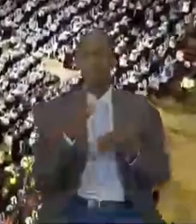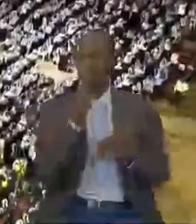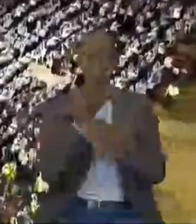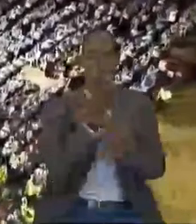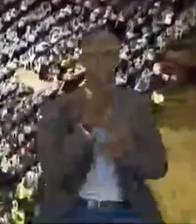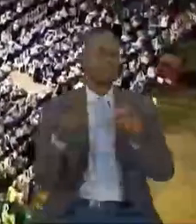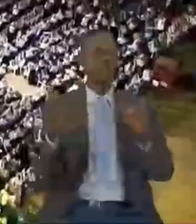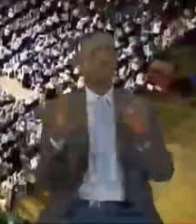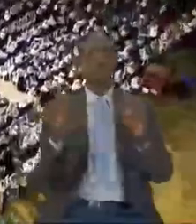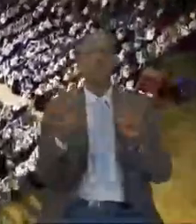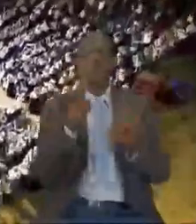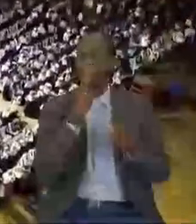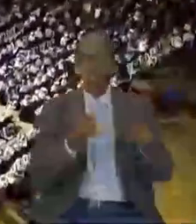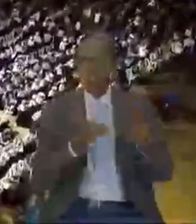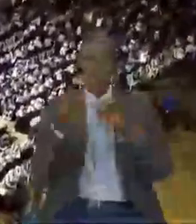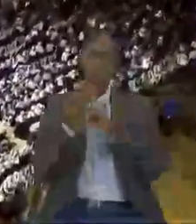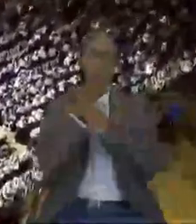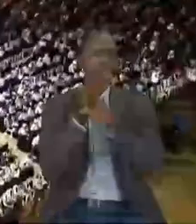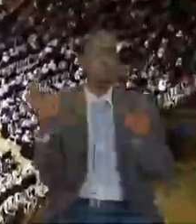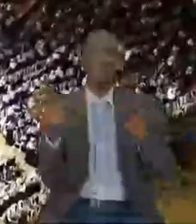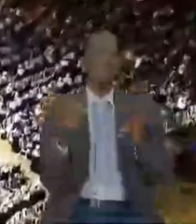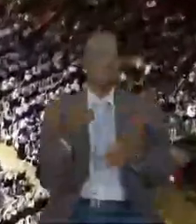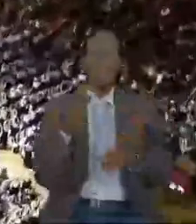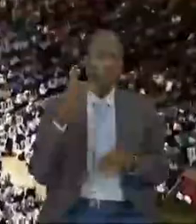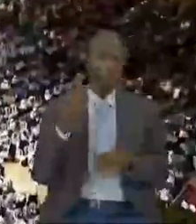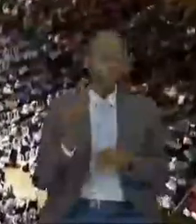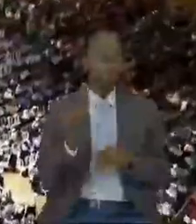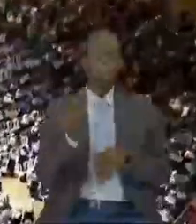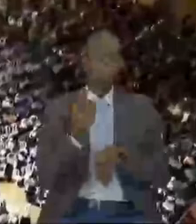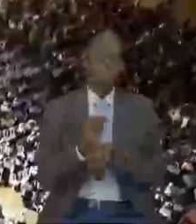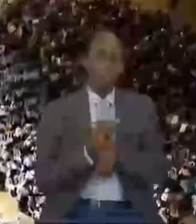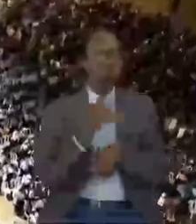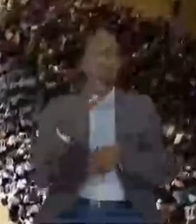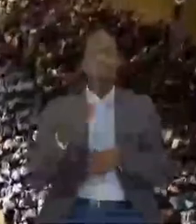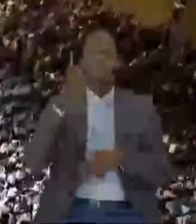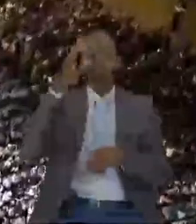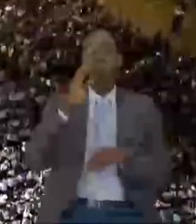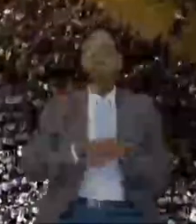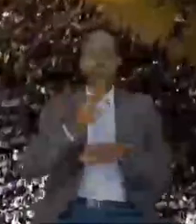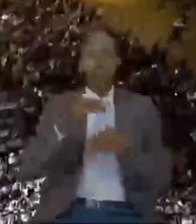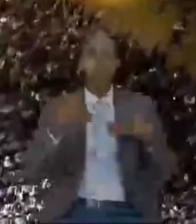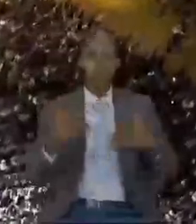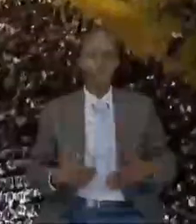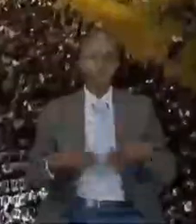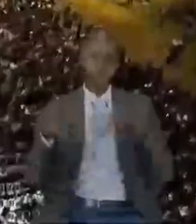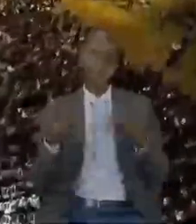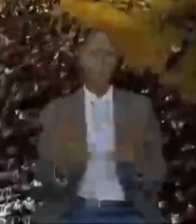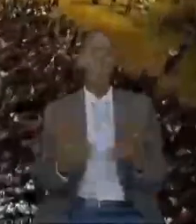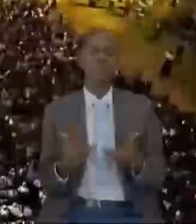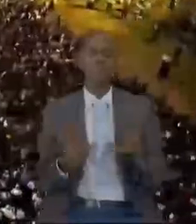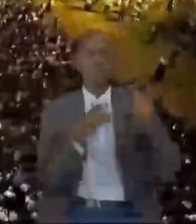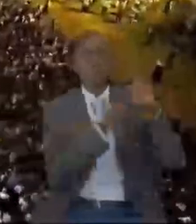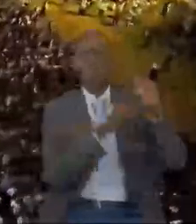guéris, soyez délivrés, soyez affranchis. L'opération du Dieu Tout-Puissant sur votre